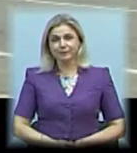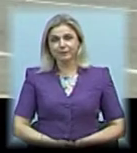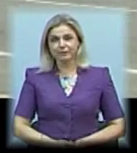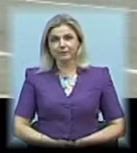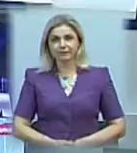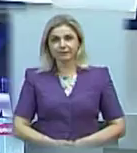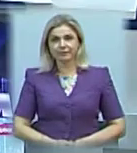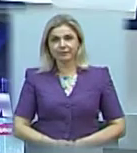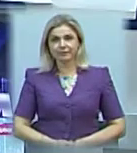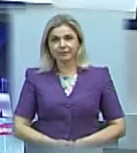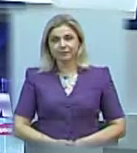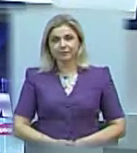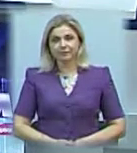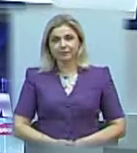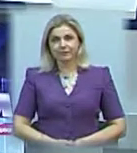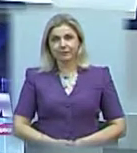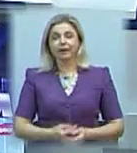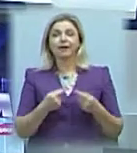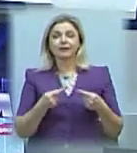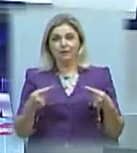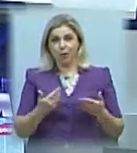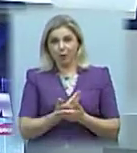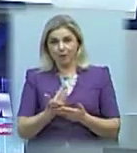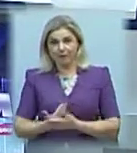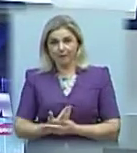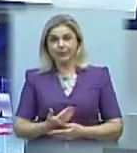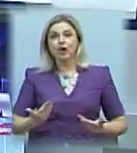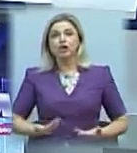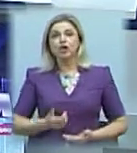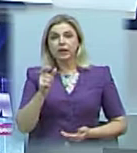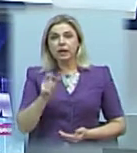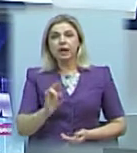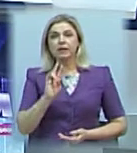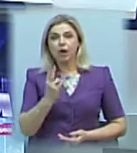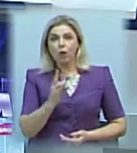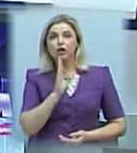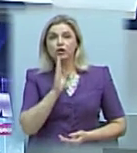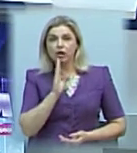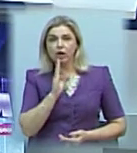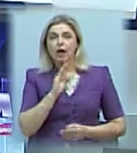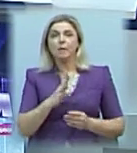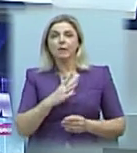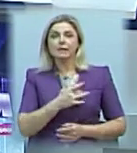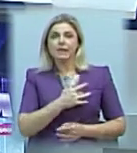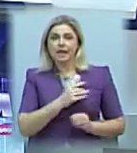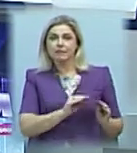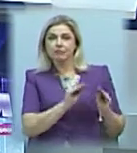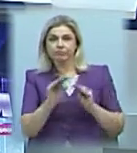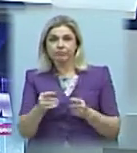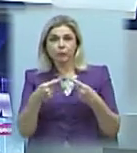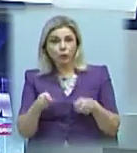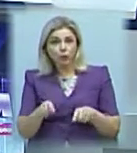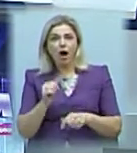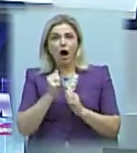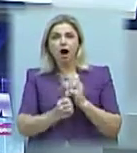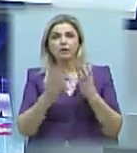Миколаївщини. І до інших подій. У жительки Миколаєва Ксенії Щігуль трансплантоване серце. Щодня вона